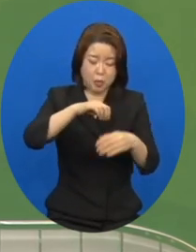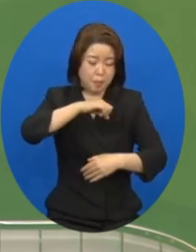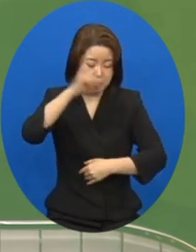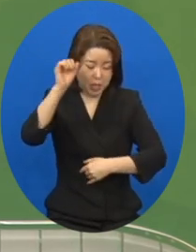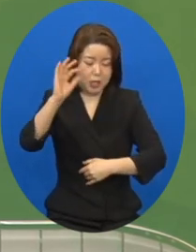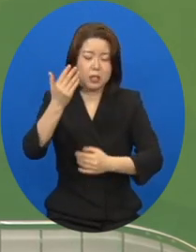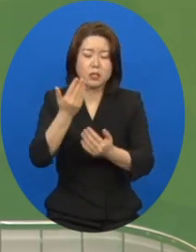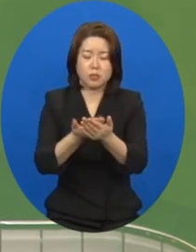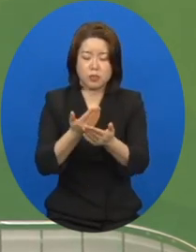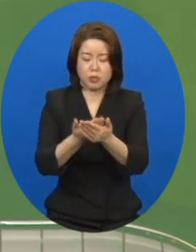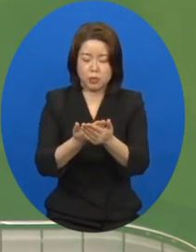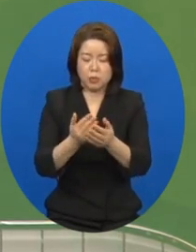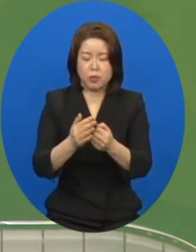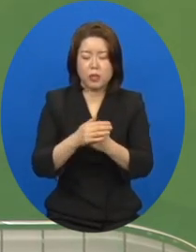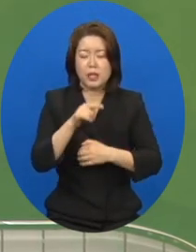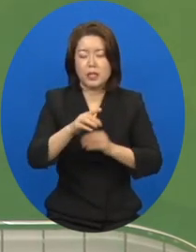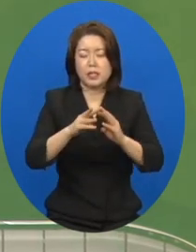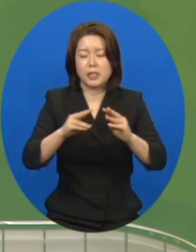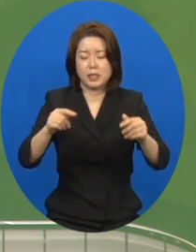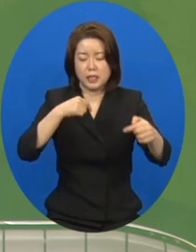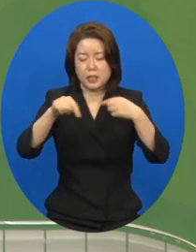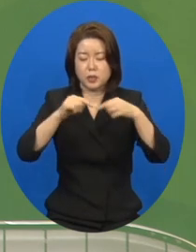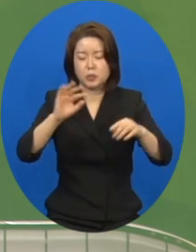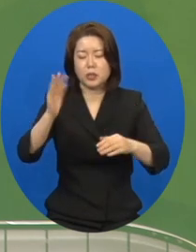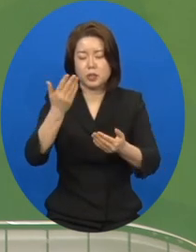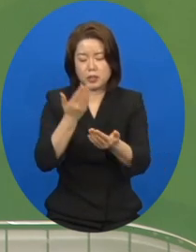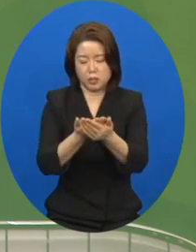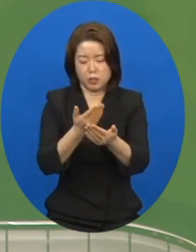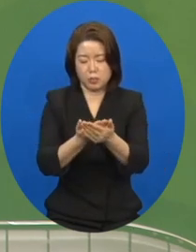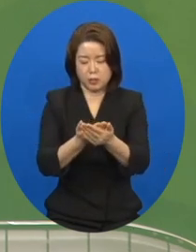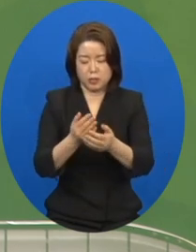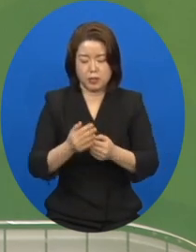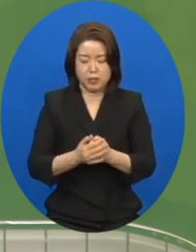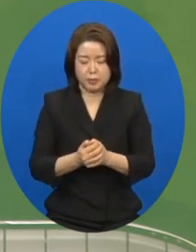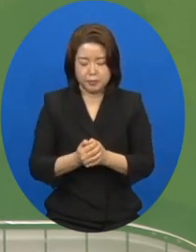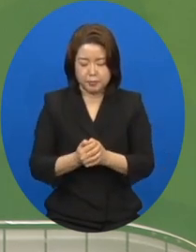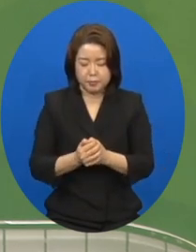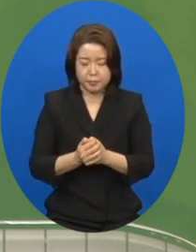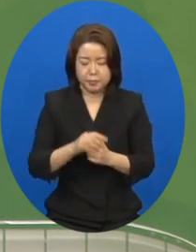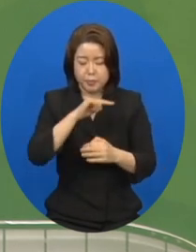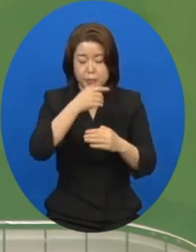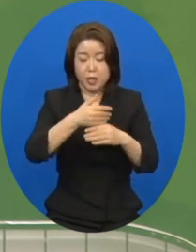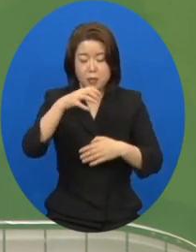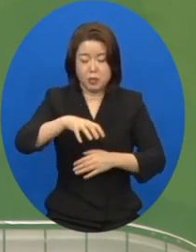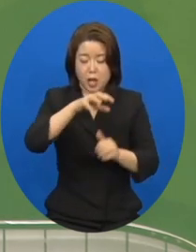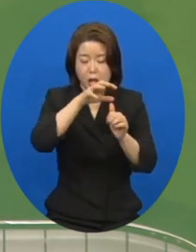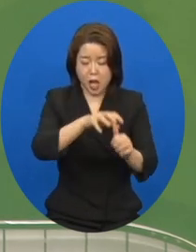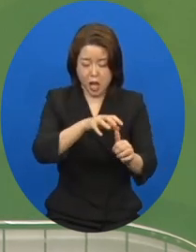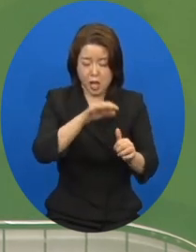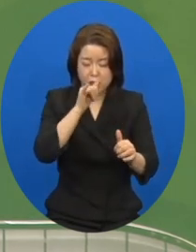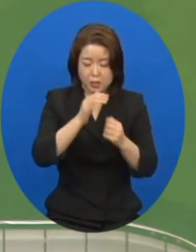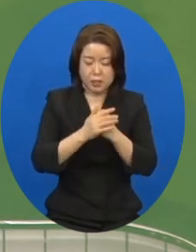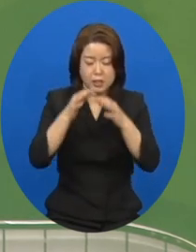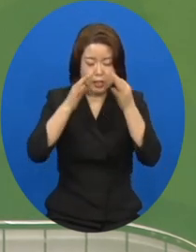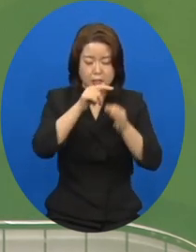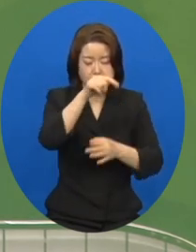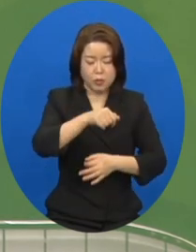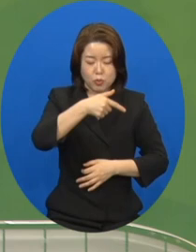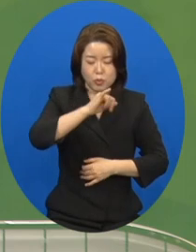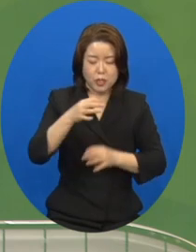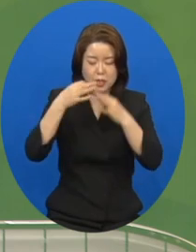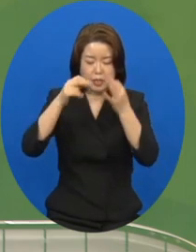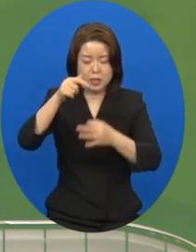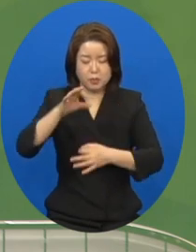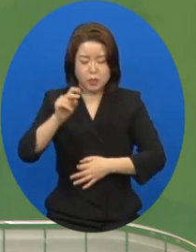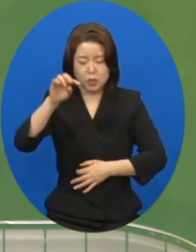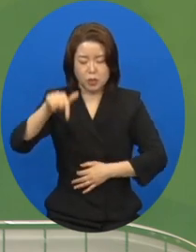당선되고 이 땅의 지도자가 되게 하시기를 원합니다. 북한에 억류되어 있는 김국기 목사님, 김종우